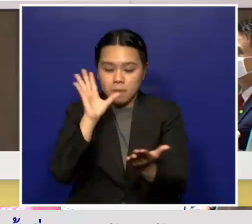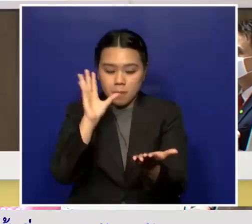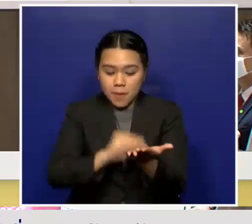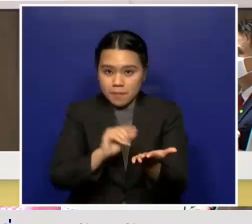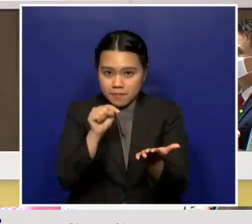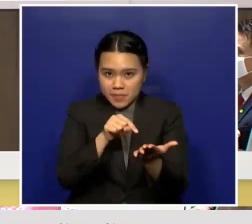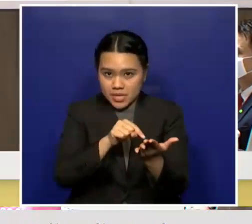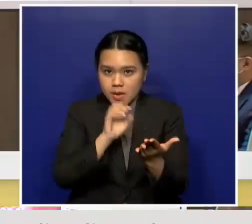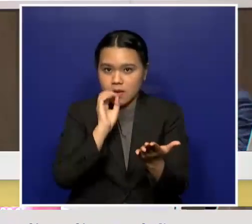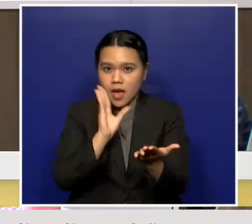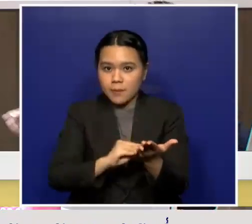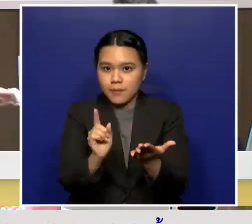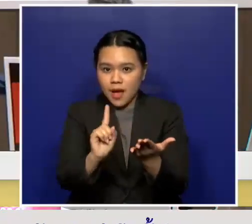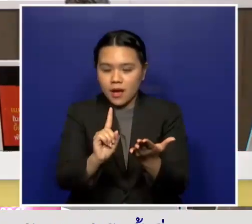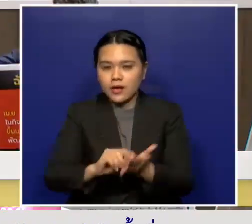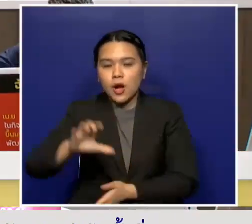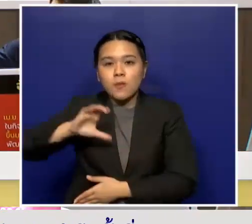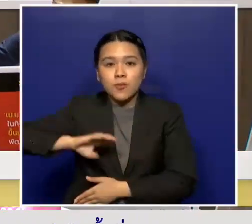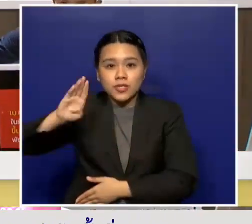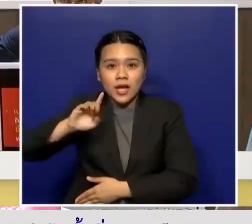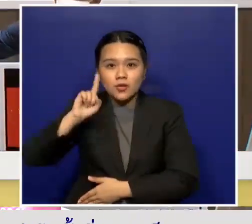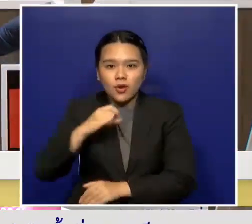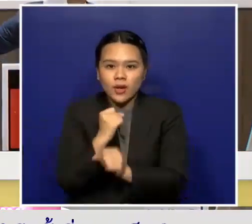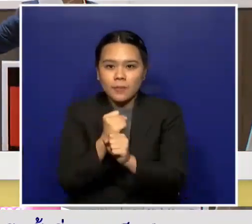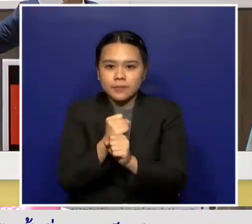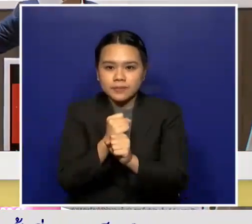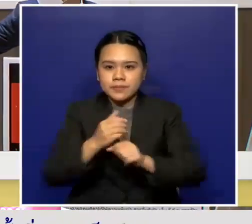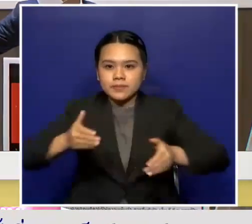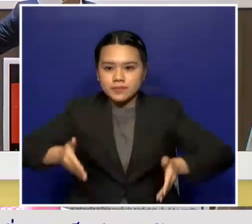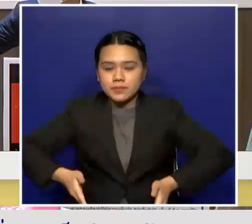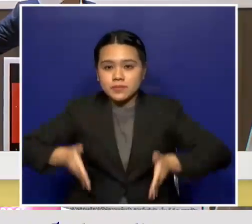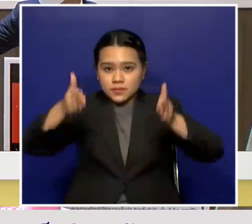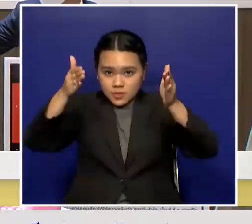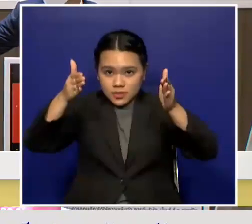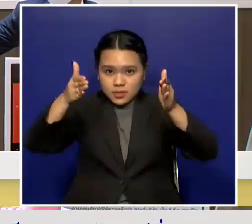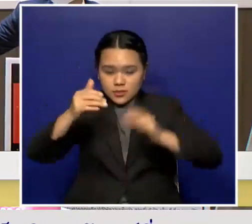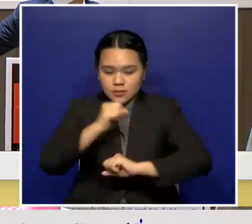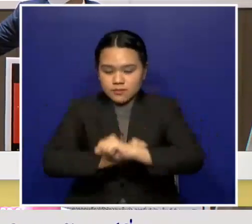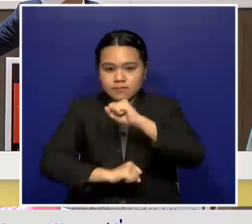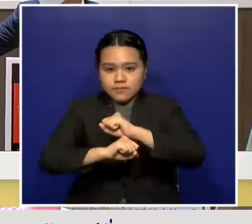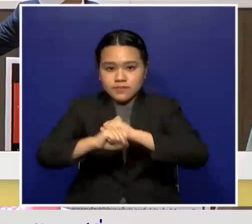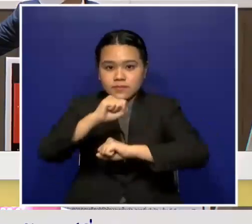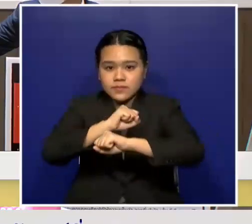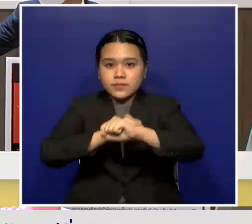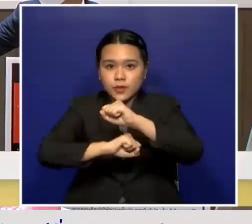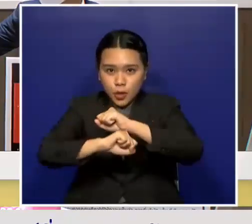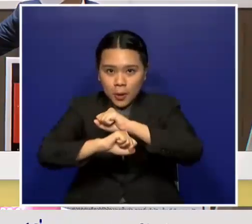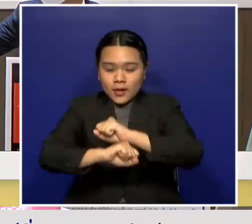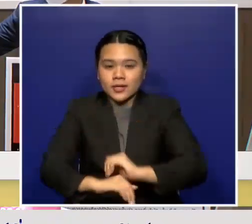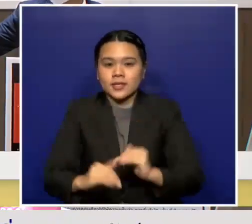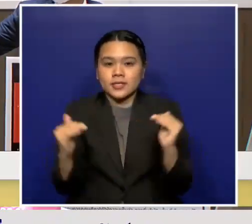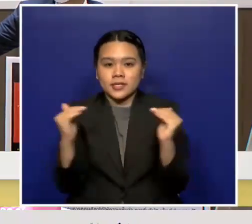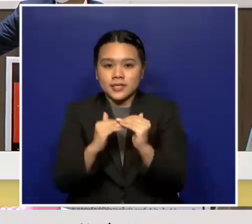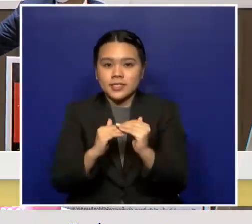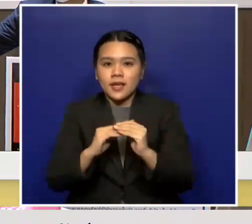ะบริษัทต้องก่อสร้างอาคารและสิ่งปลูกสร้างนะยกกรรมสิทธิ์ให้กระทรว